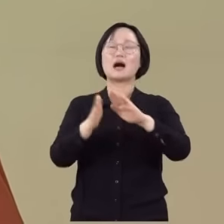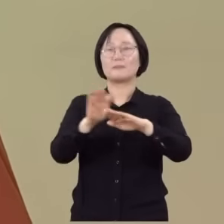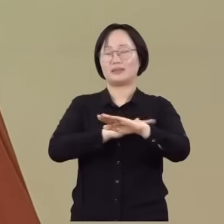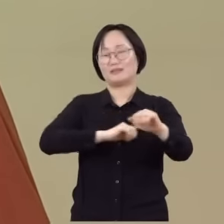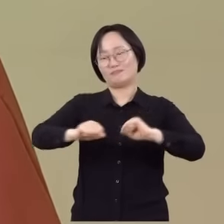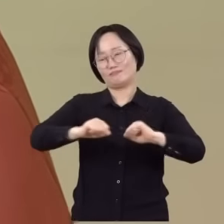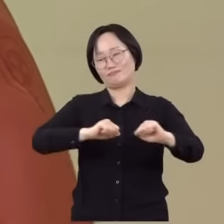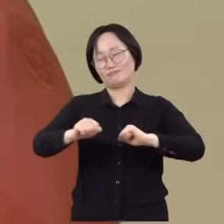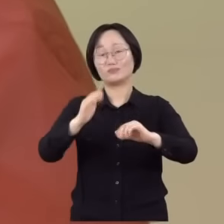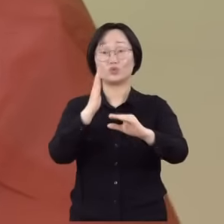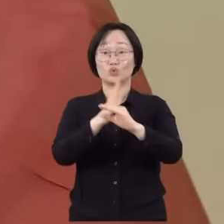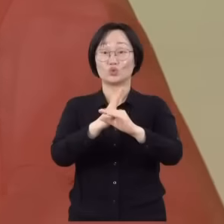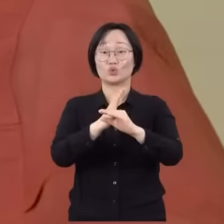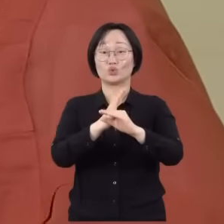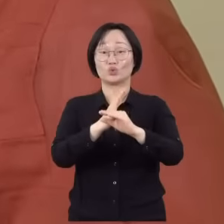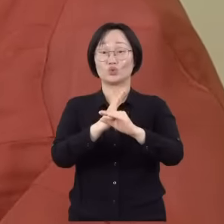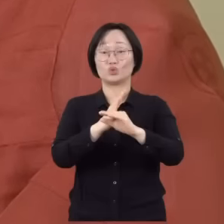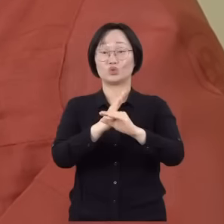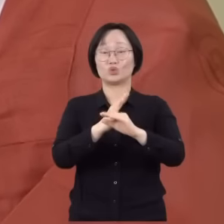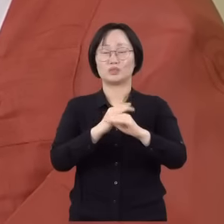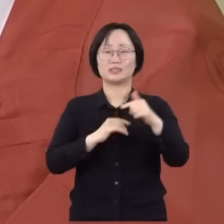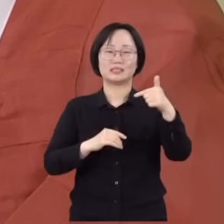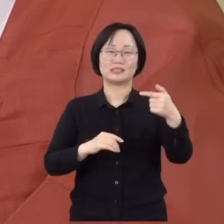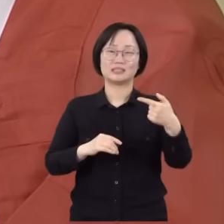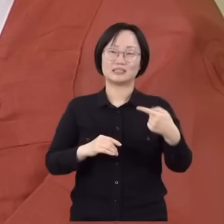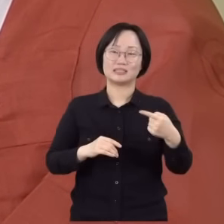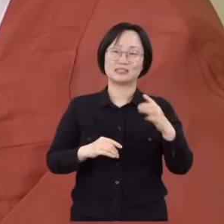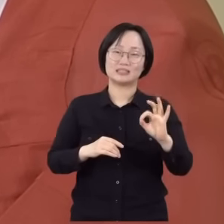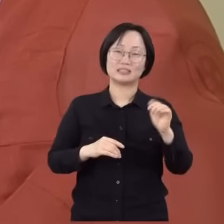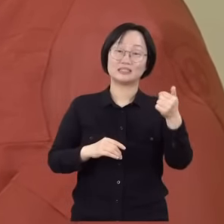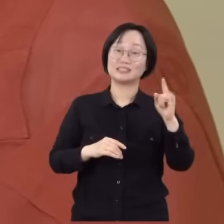능행 스님께서 전해 주신